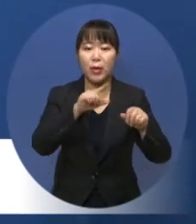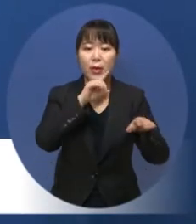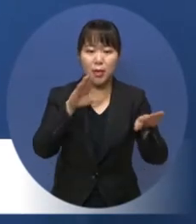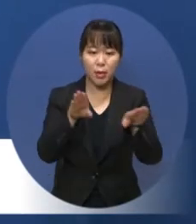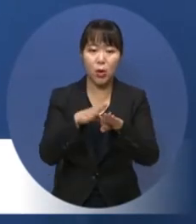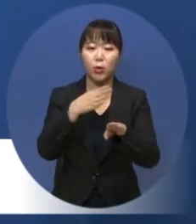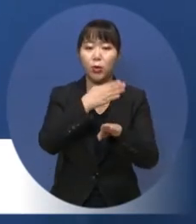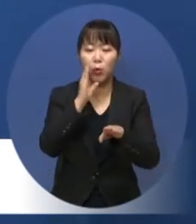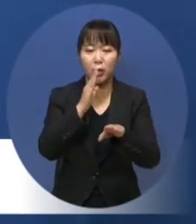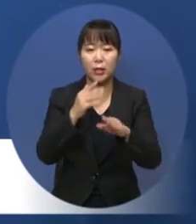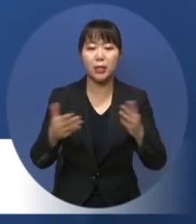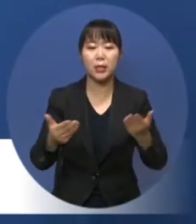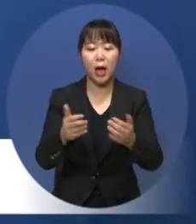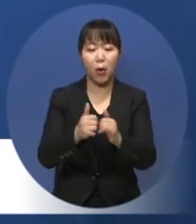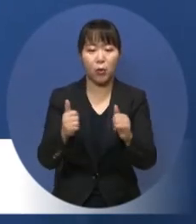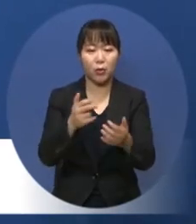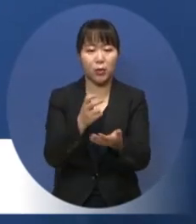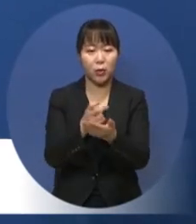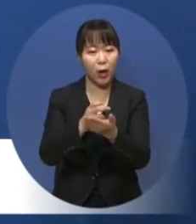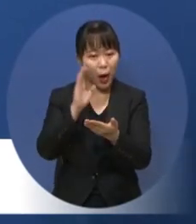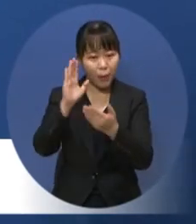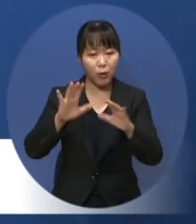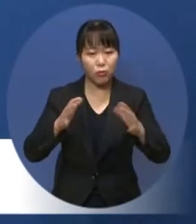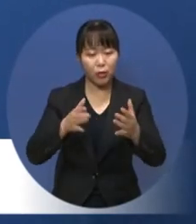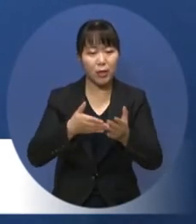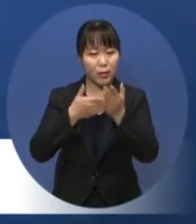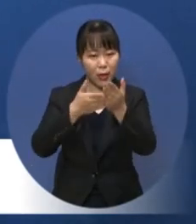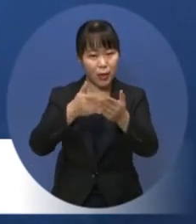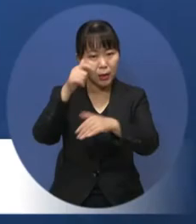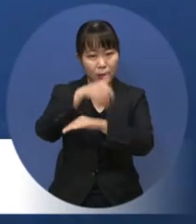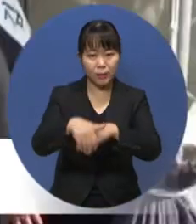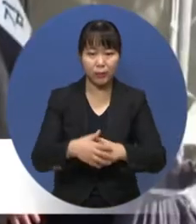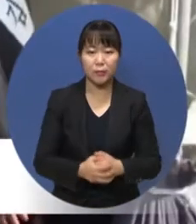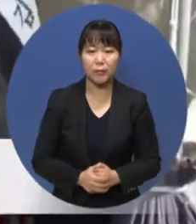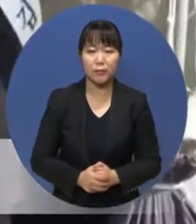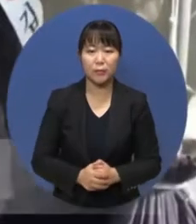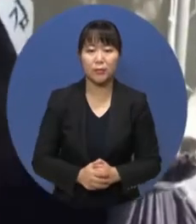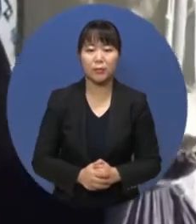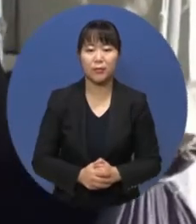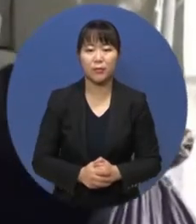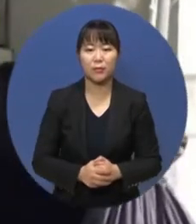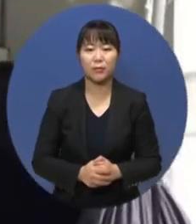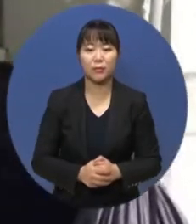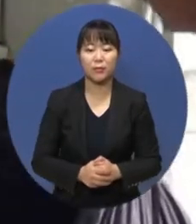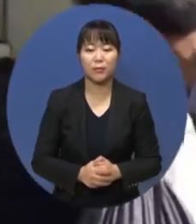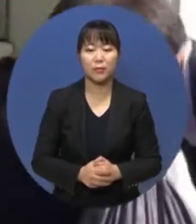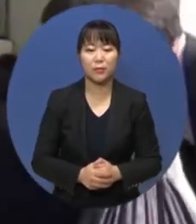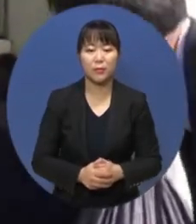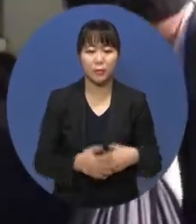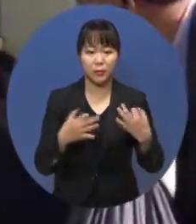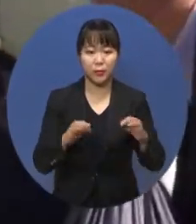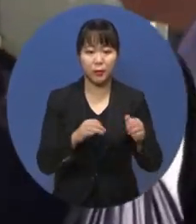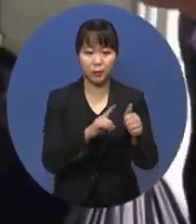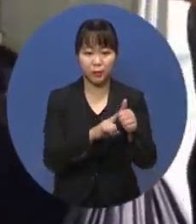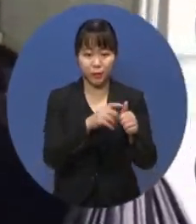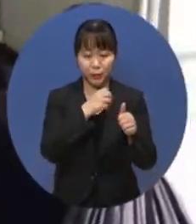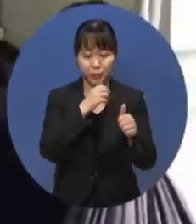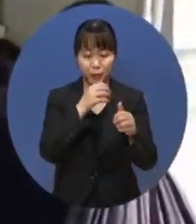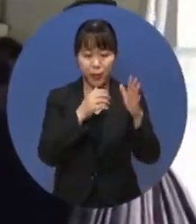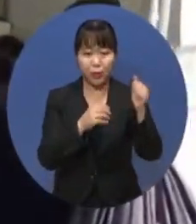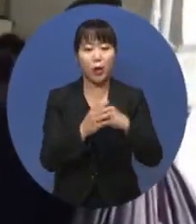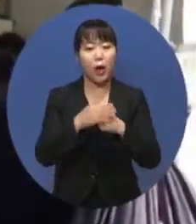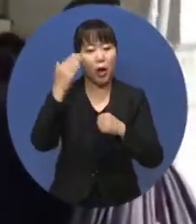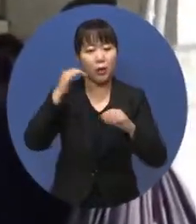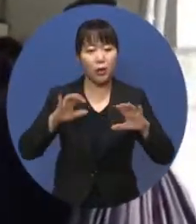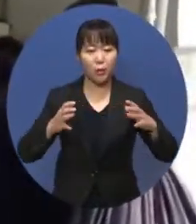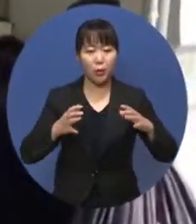놓인 사원 대도를 아파올 솎아 에게 일을 하려고 합니다 지금 신임 회장은 우리나라 국민을